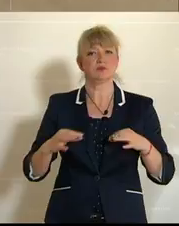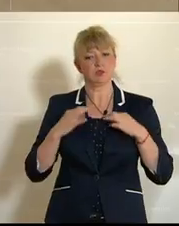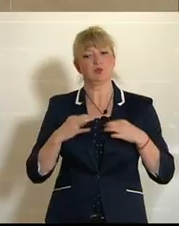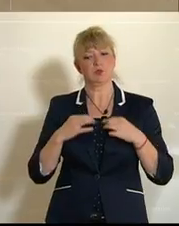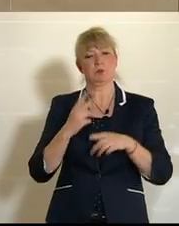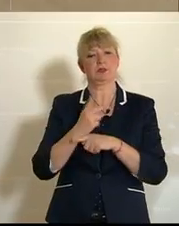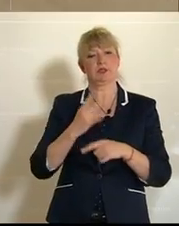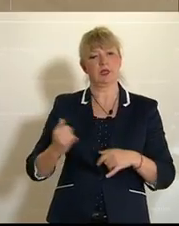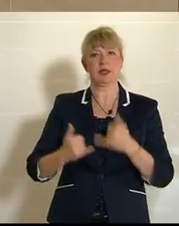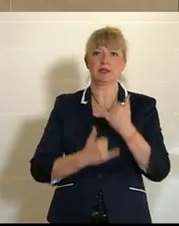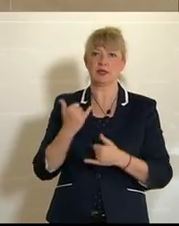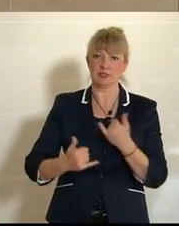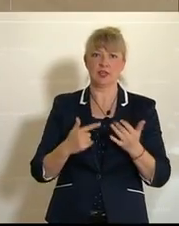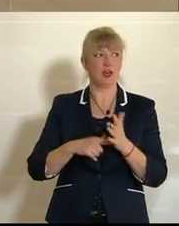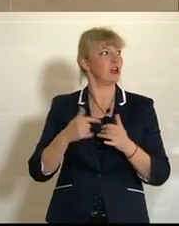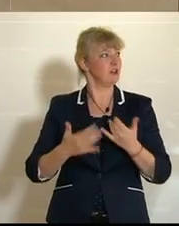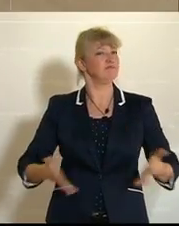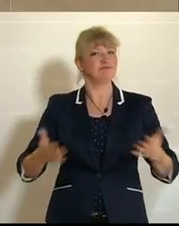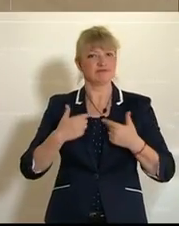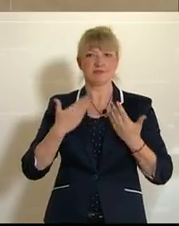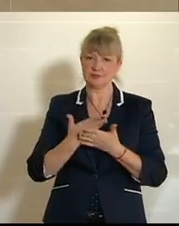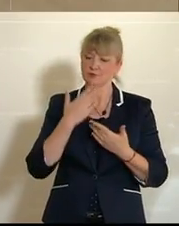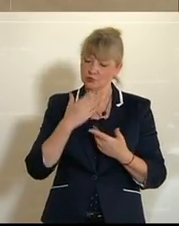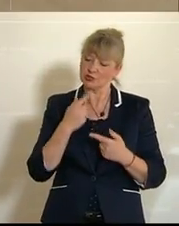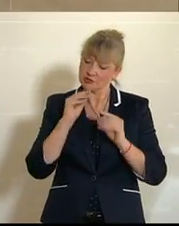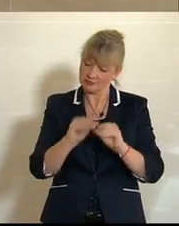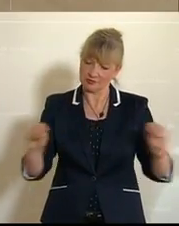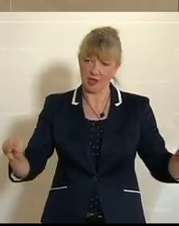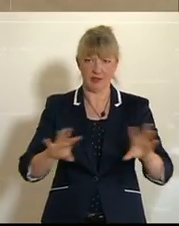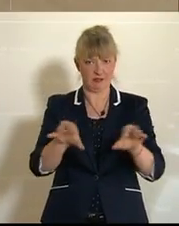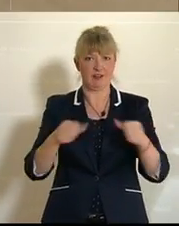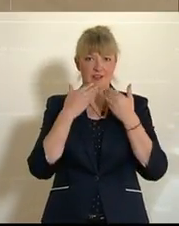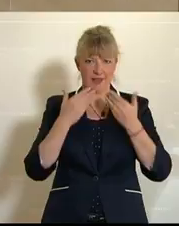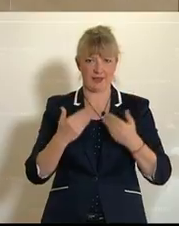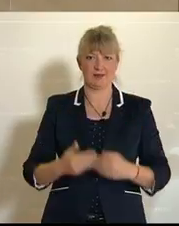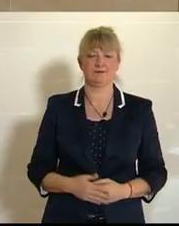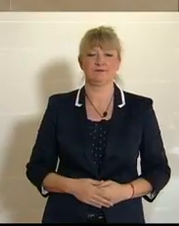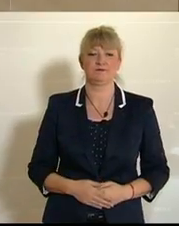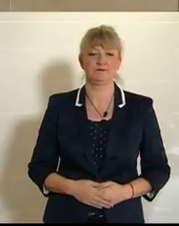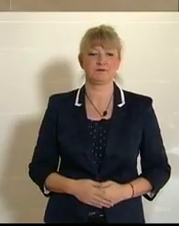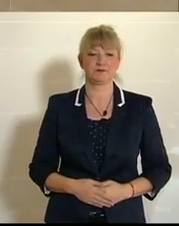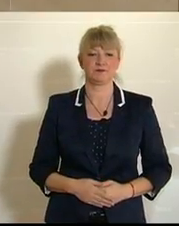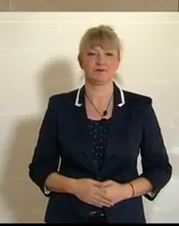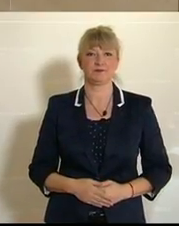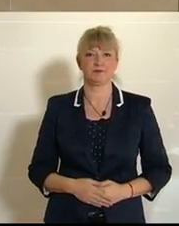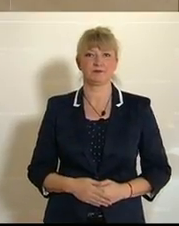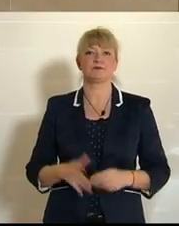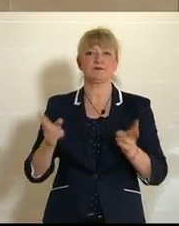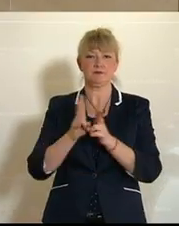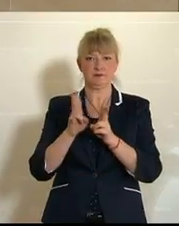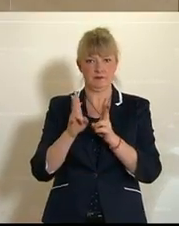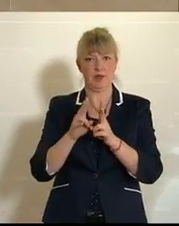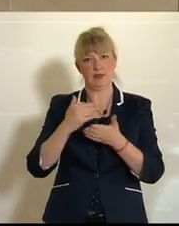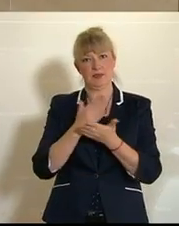Jahr. Und dafür möchte ich an dieser Stelle auch Danke sagen. Ein kleiner Teil des Gesundheitsbudgets